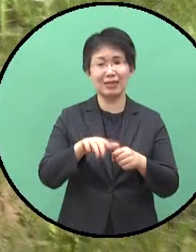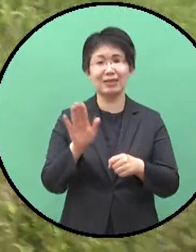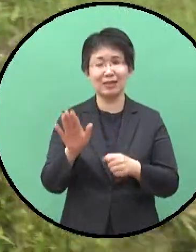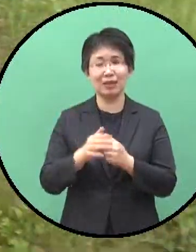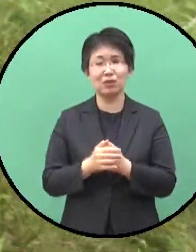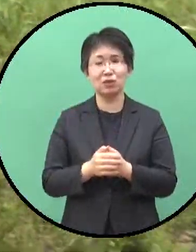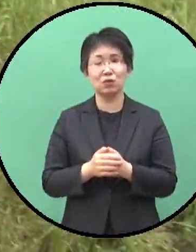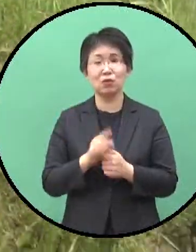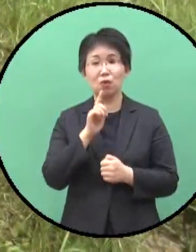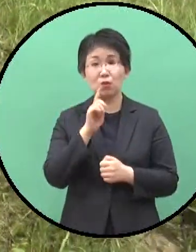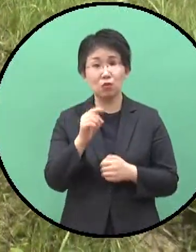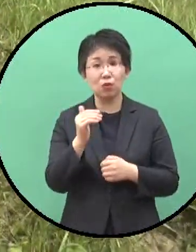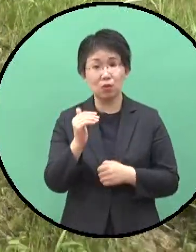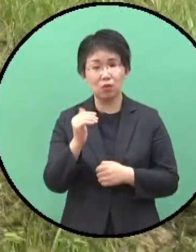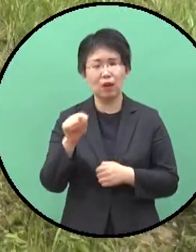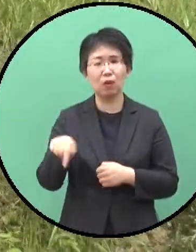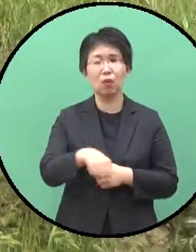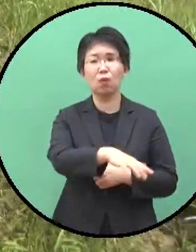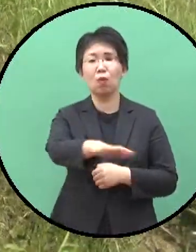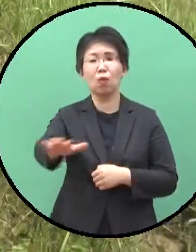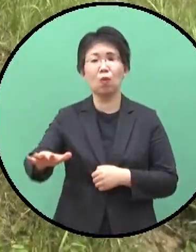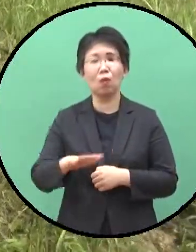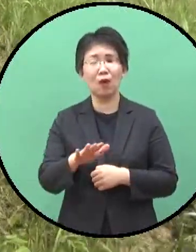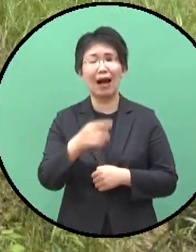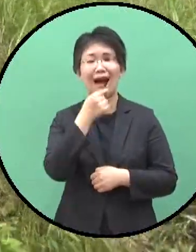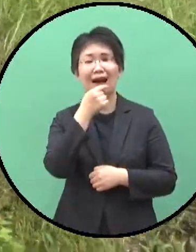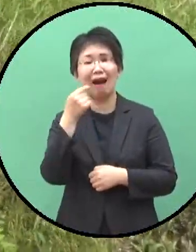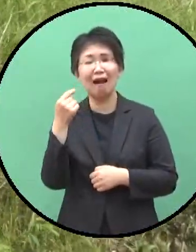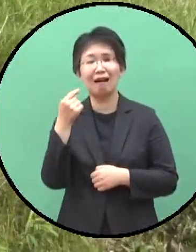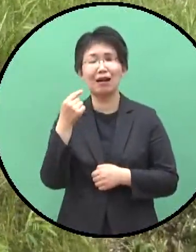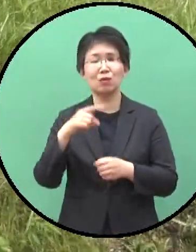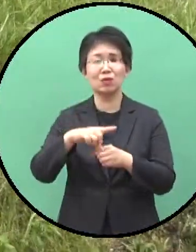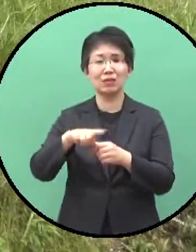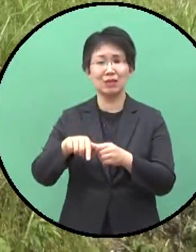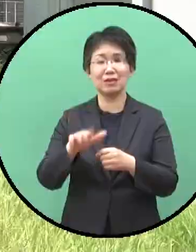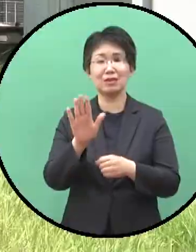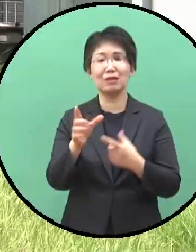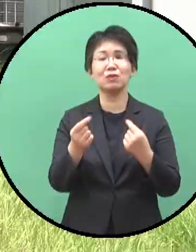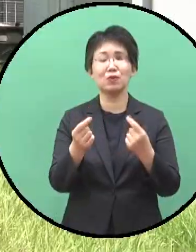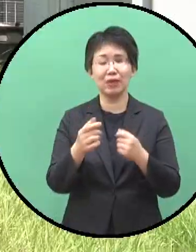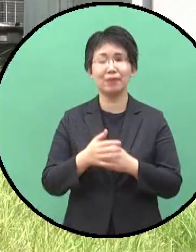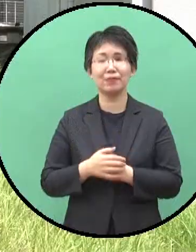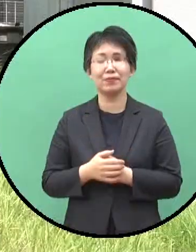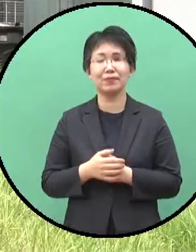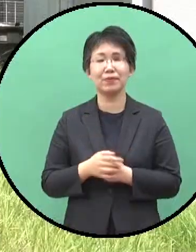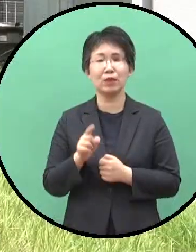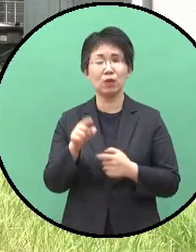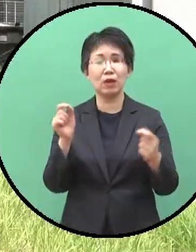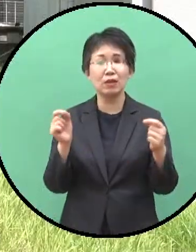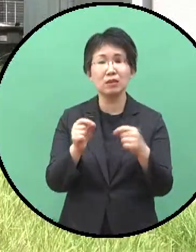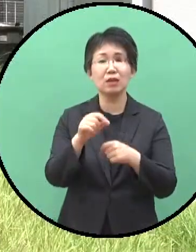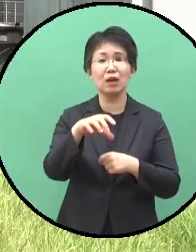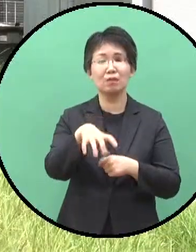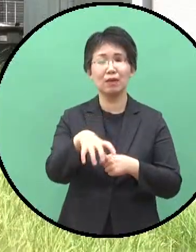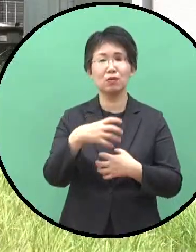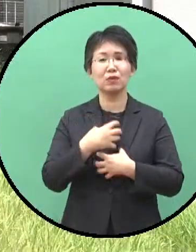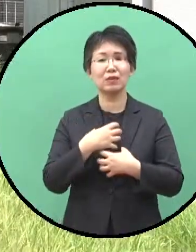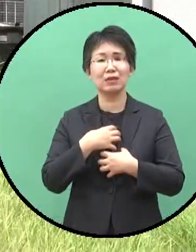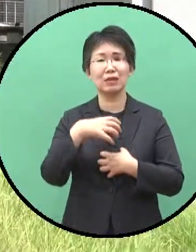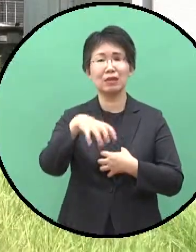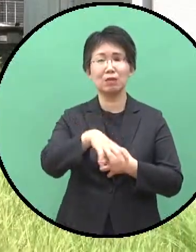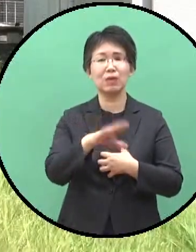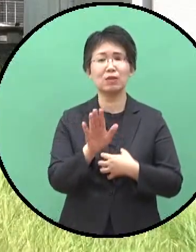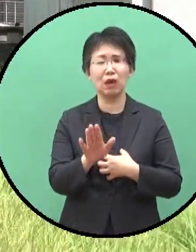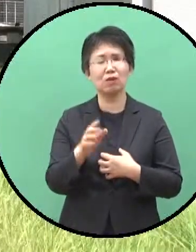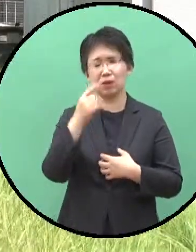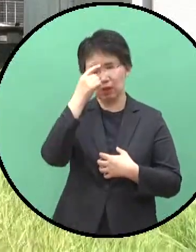い、この辺りがもう赤いエリアになってくるんですね。 はい、そうなります。 こんなに近いところに危険な場所があるなん